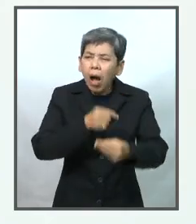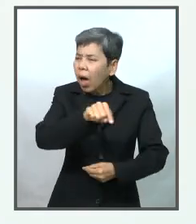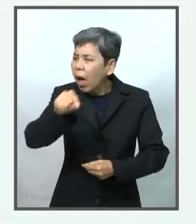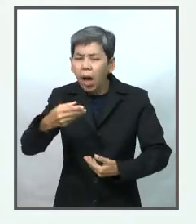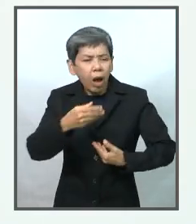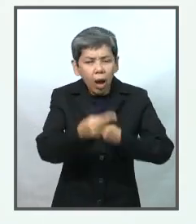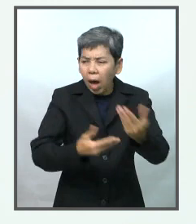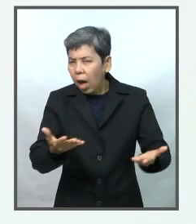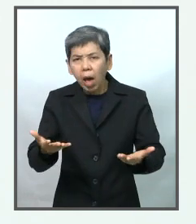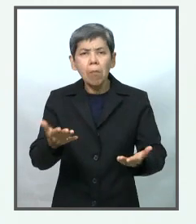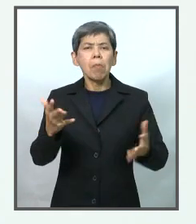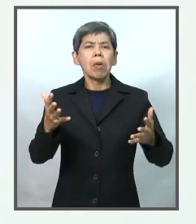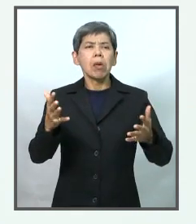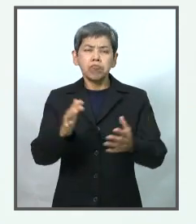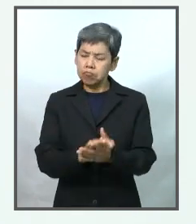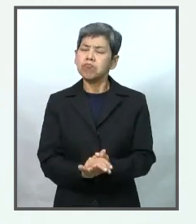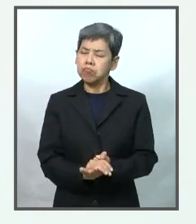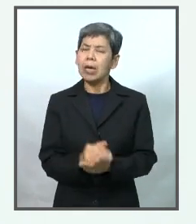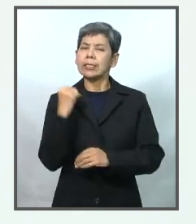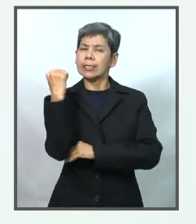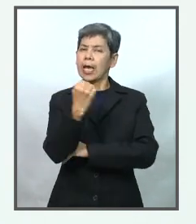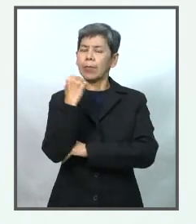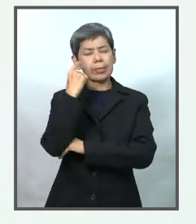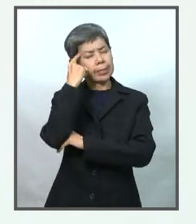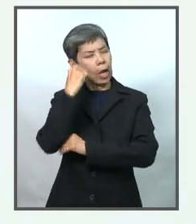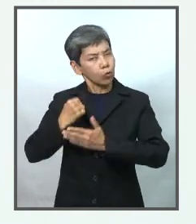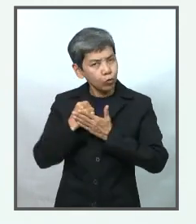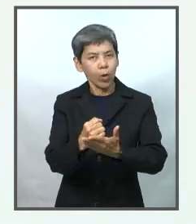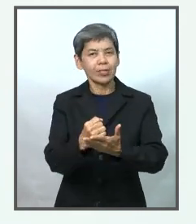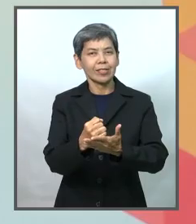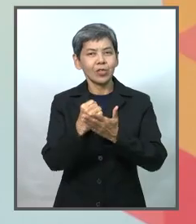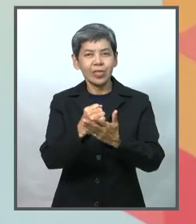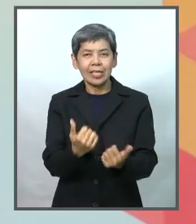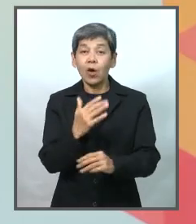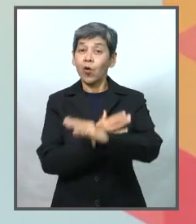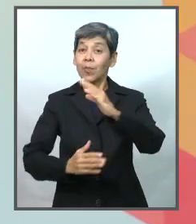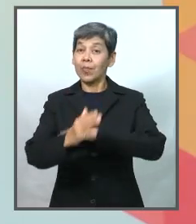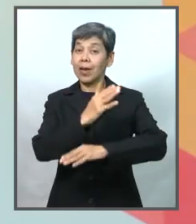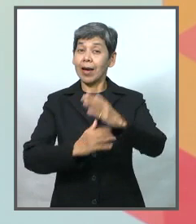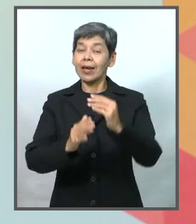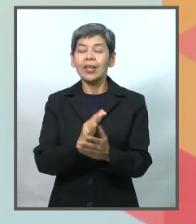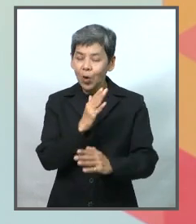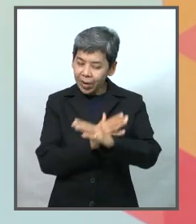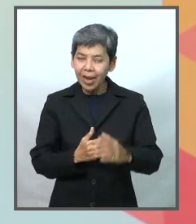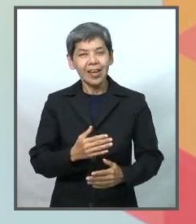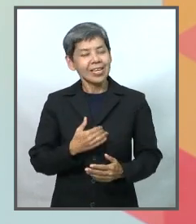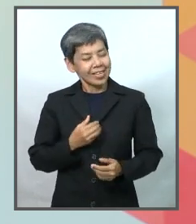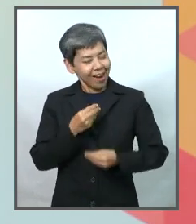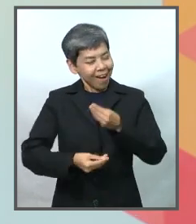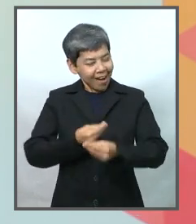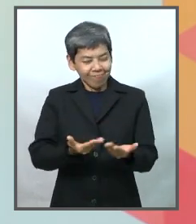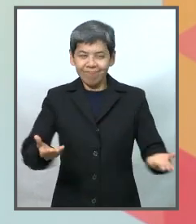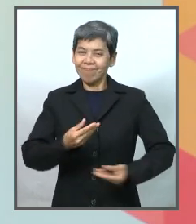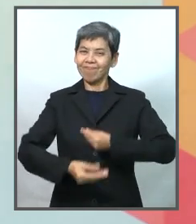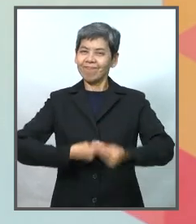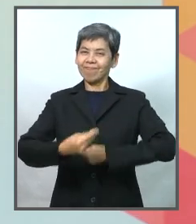ำหน่ายสินค้าเนี่ยเราจะทำยังไงนี่แหละครับที่สภาสังคมสงเคราะห์ยื่นมือมาช่วยทำให้คนพิการเนี่ยสามารถมีช่องท